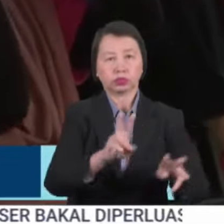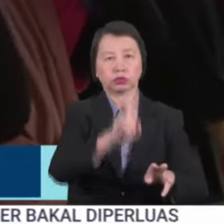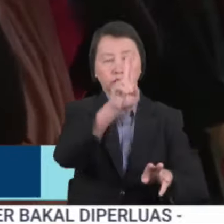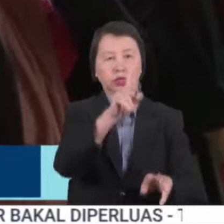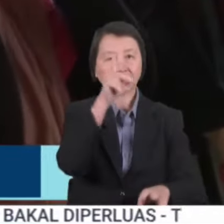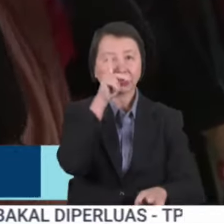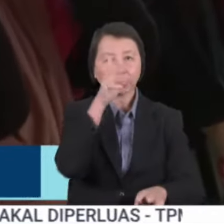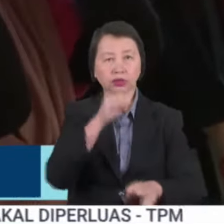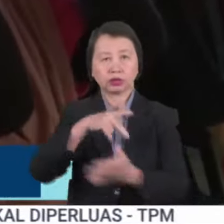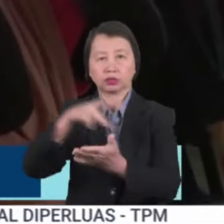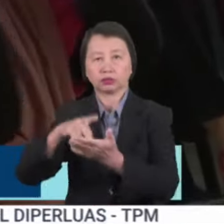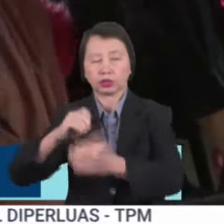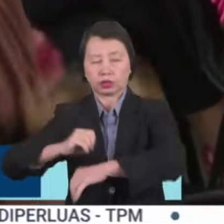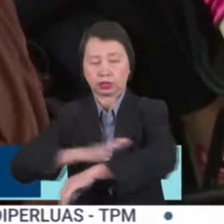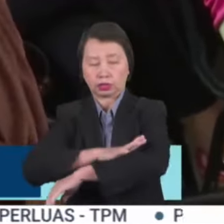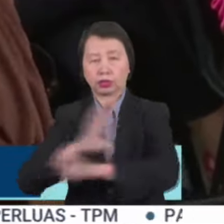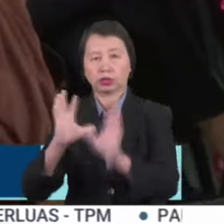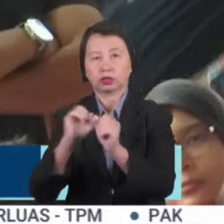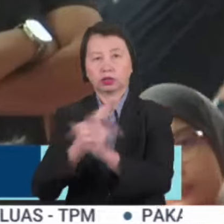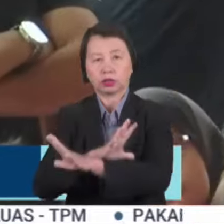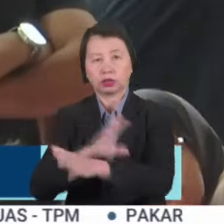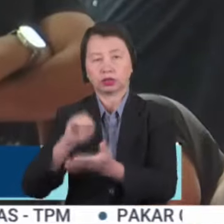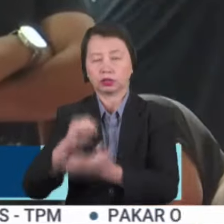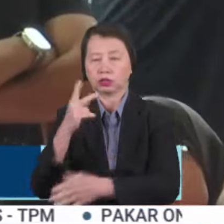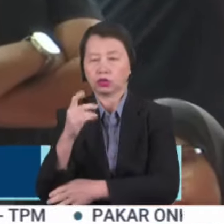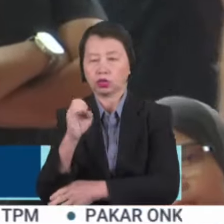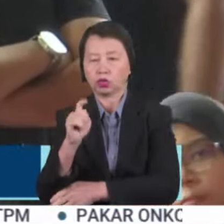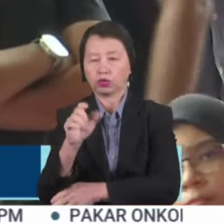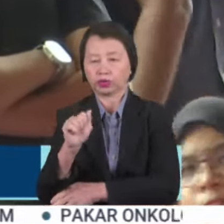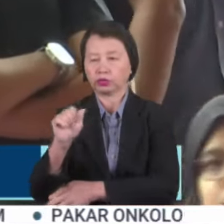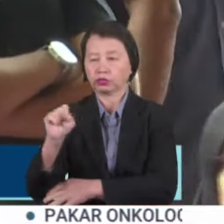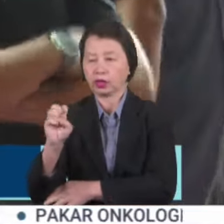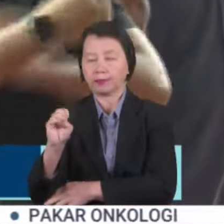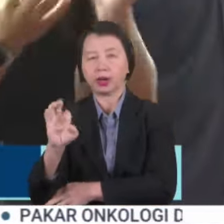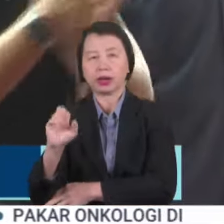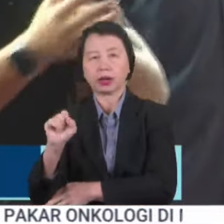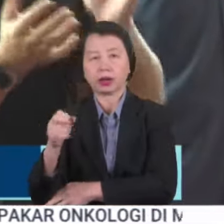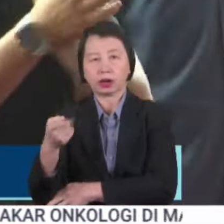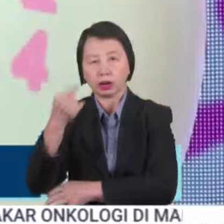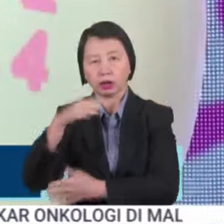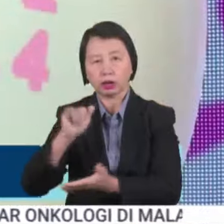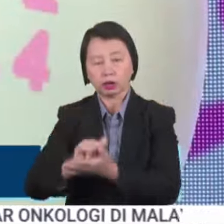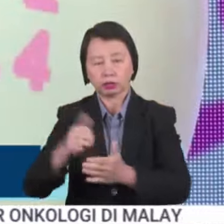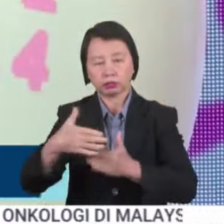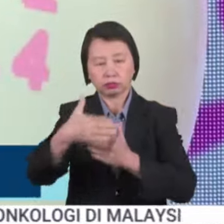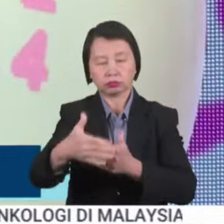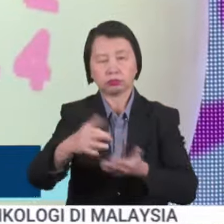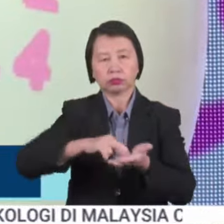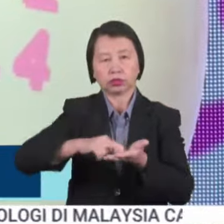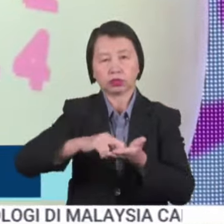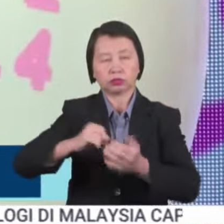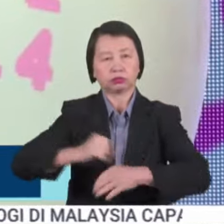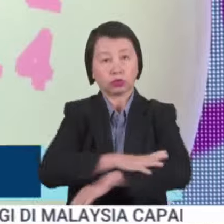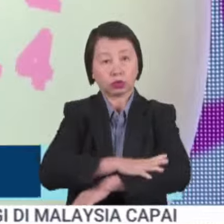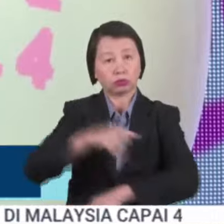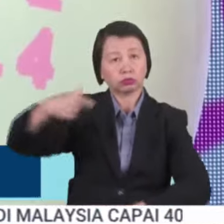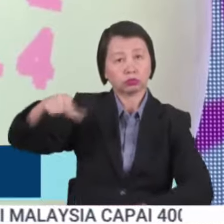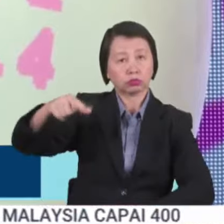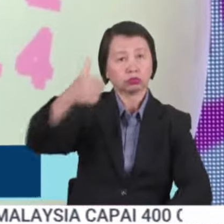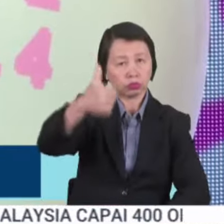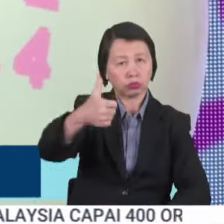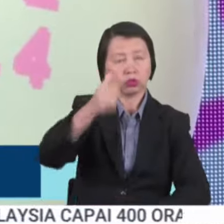di Kedah dan Pusat Kanser Sarawak di Kota Samarahan. Ia adalah satu langkah ke hadapan dalam memastikan rawatan kanser berkualiti